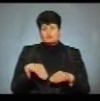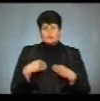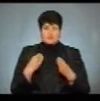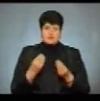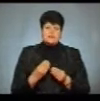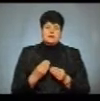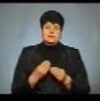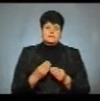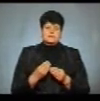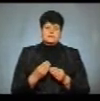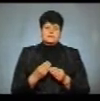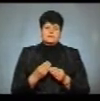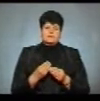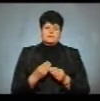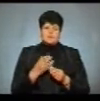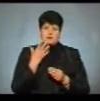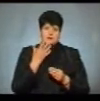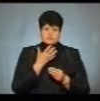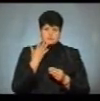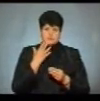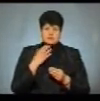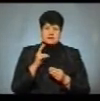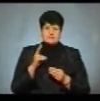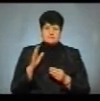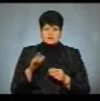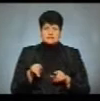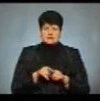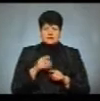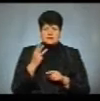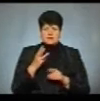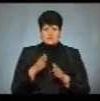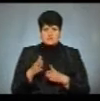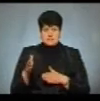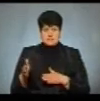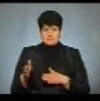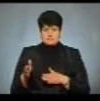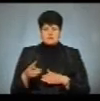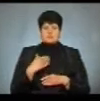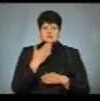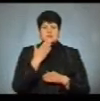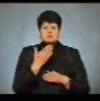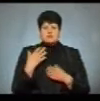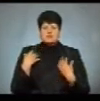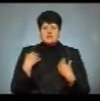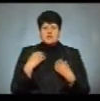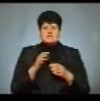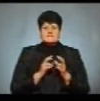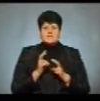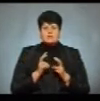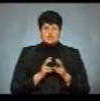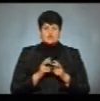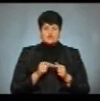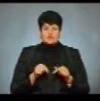подавати теплоносій на квартири також на 3 під'їзди. Ми запитали у начальника виробничого